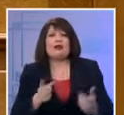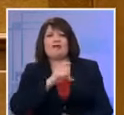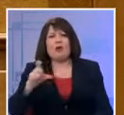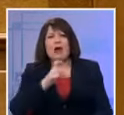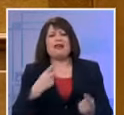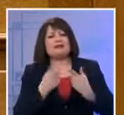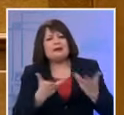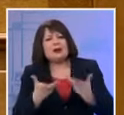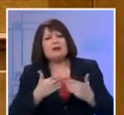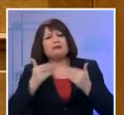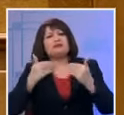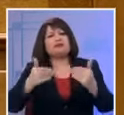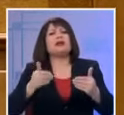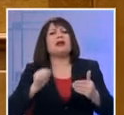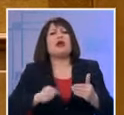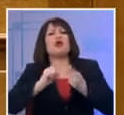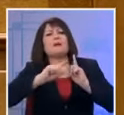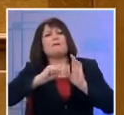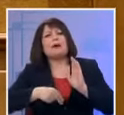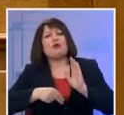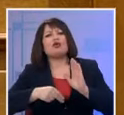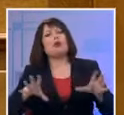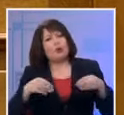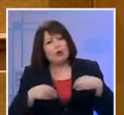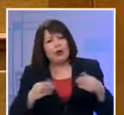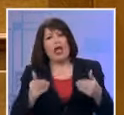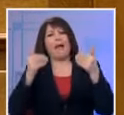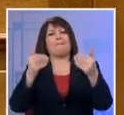θα δεχτείτε χρονική επέκταση του μνημονίου. Τελικά τη δεχτήκατε.